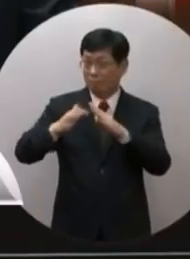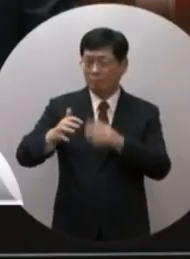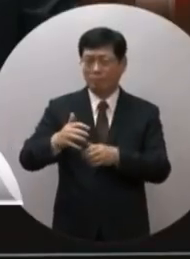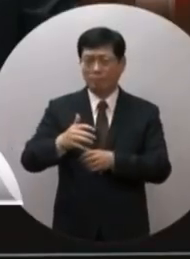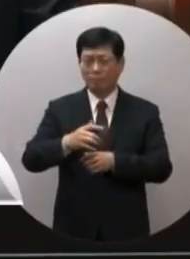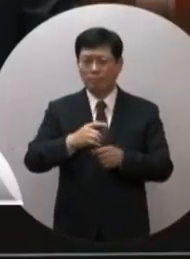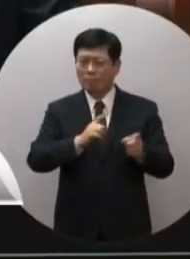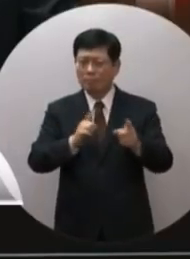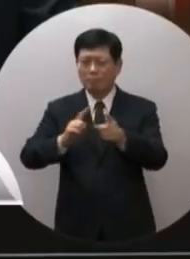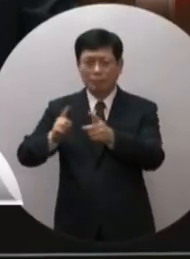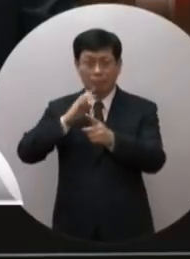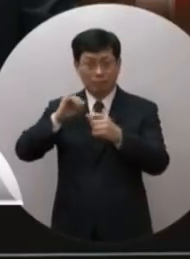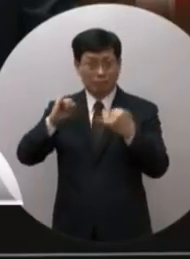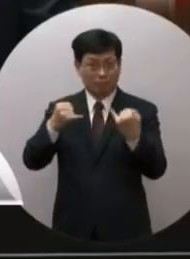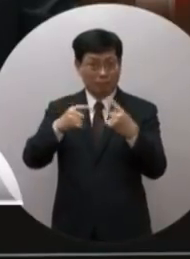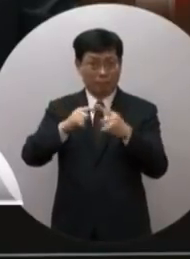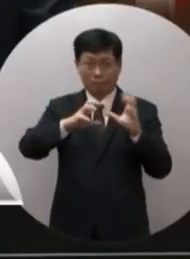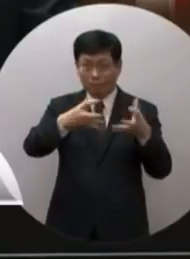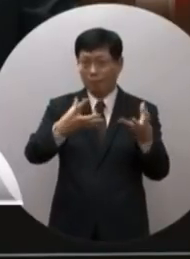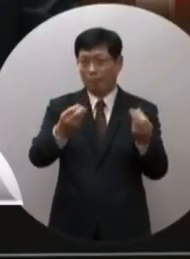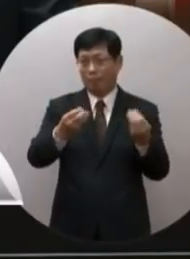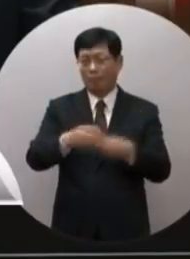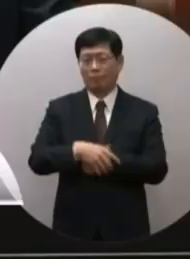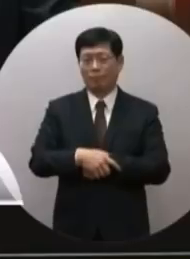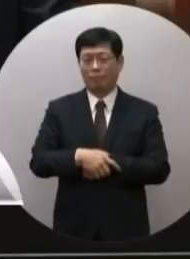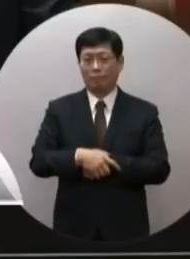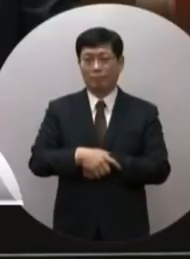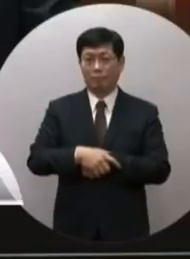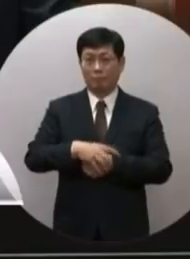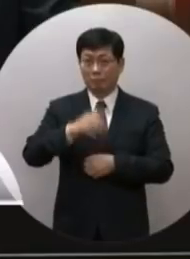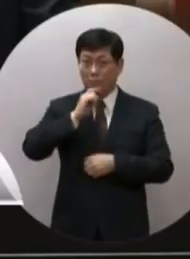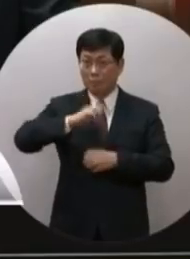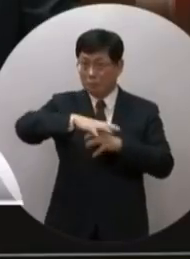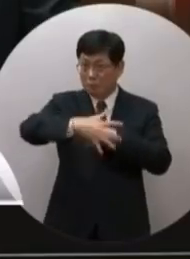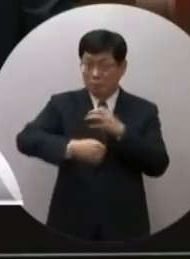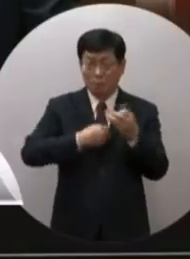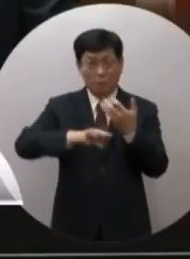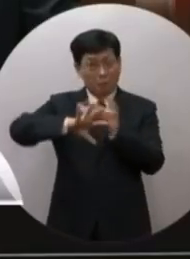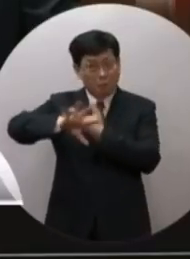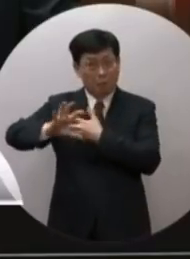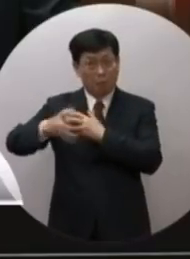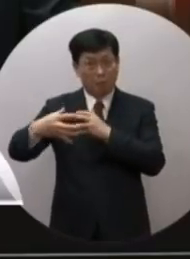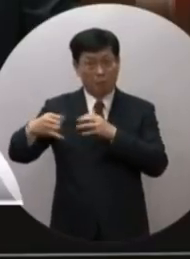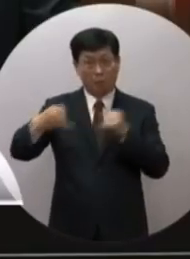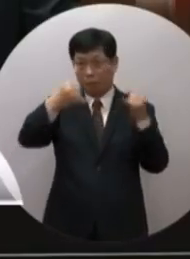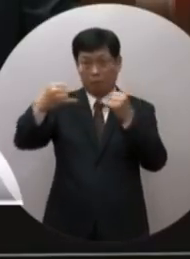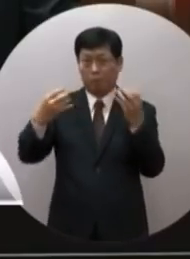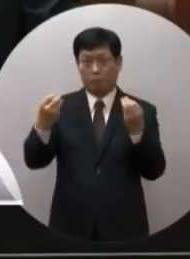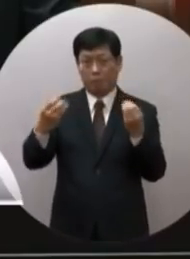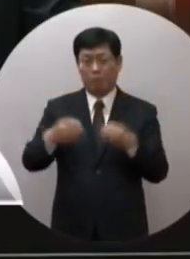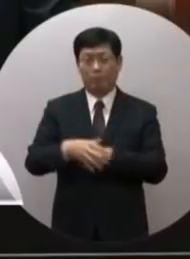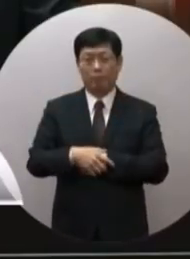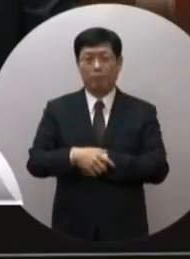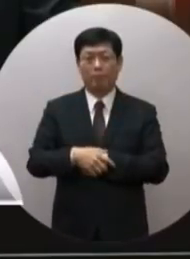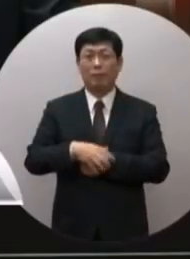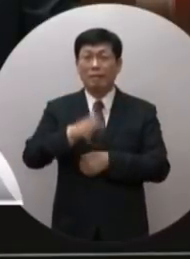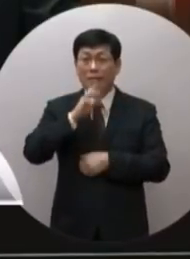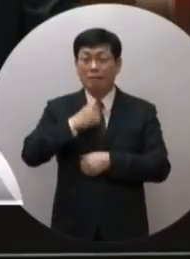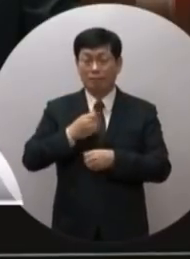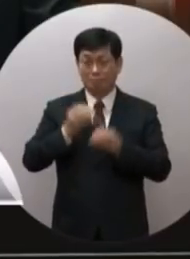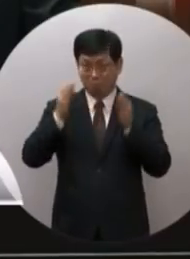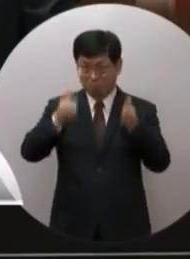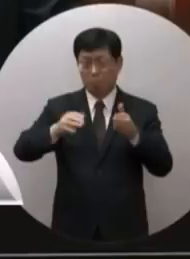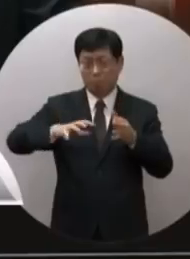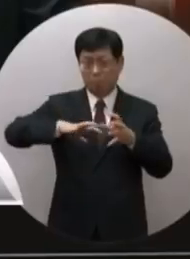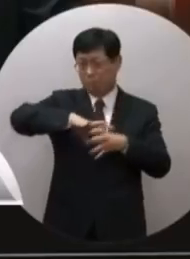没有任何敌对的国家，全世界没有一个国家跟另外一个国家是敌对的，而是共同